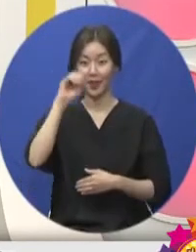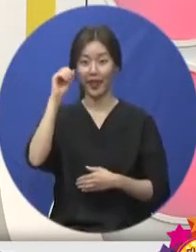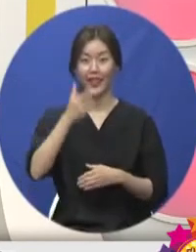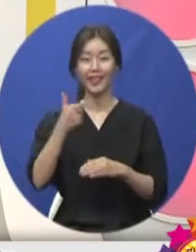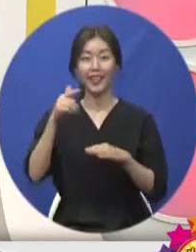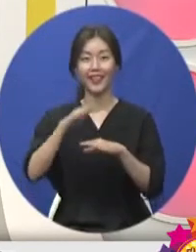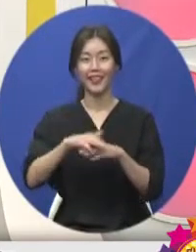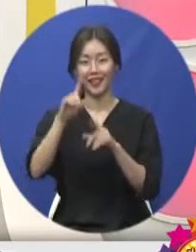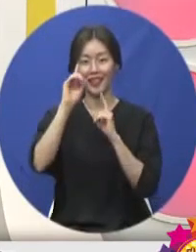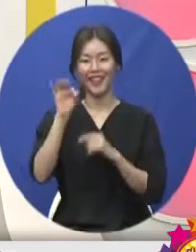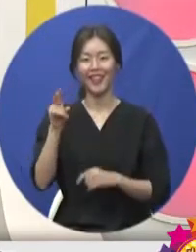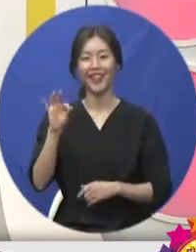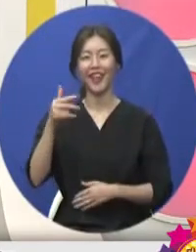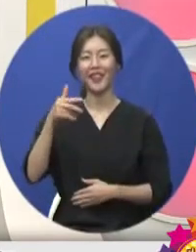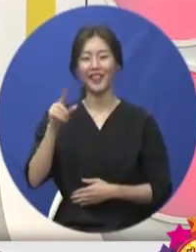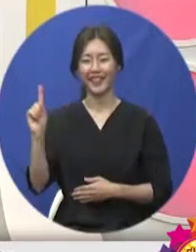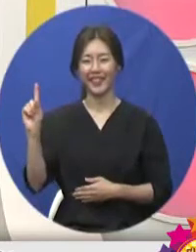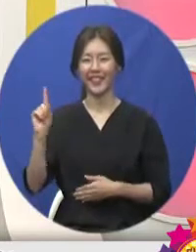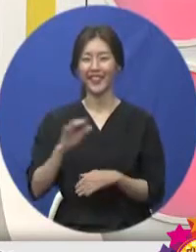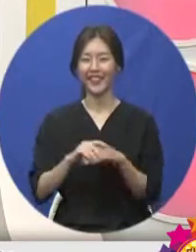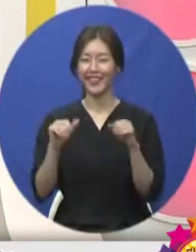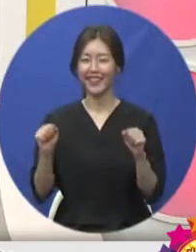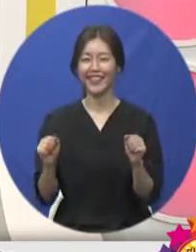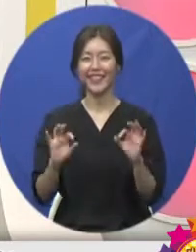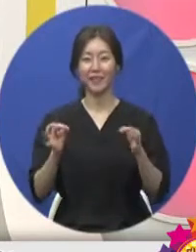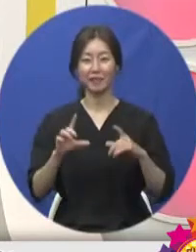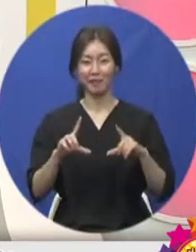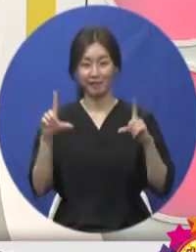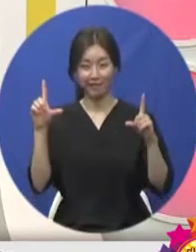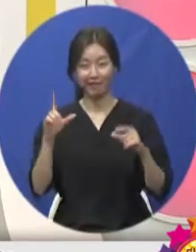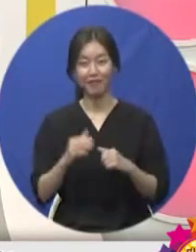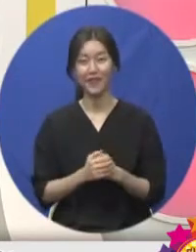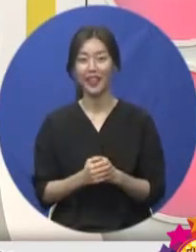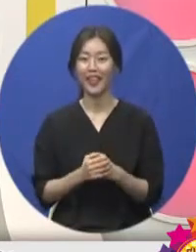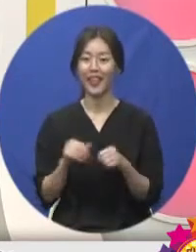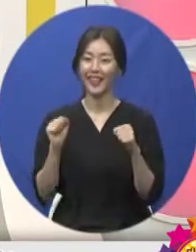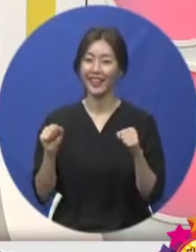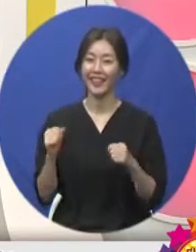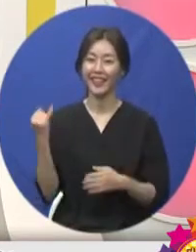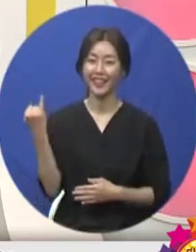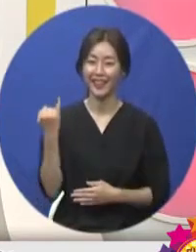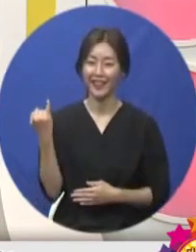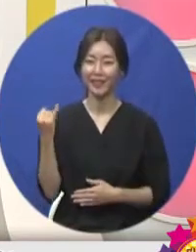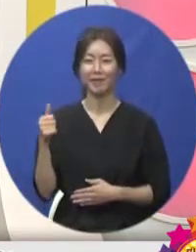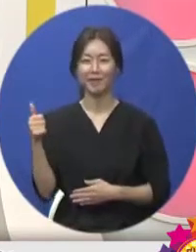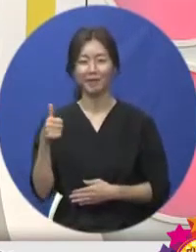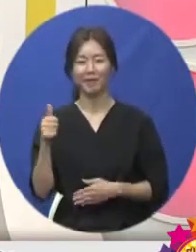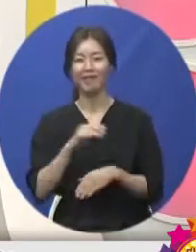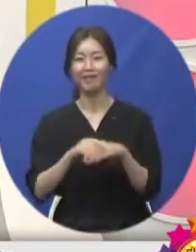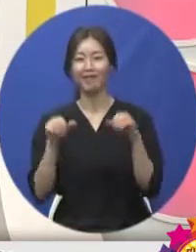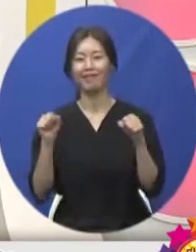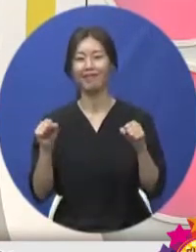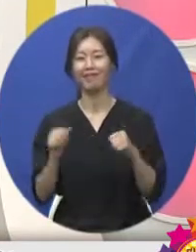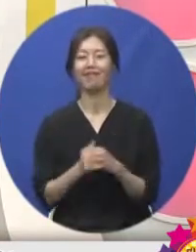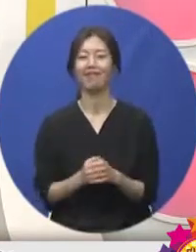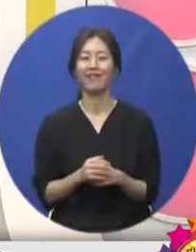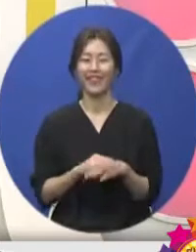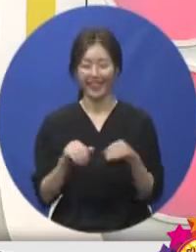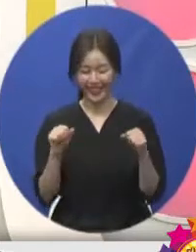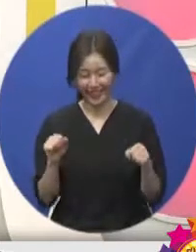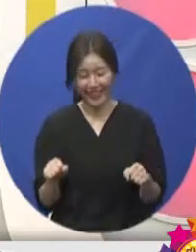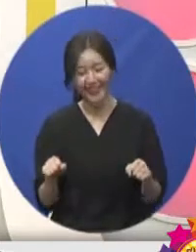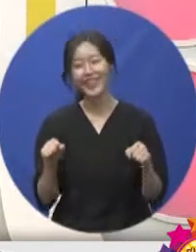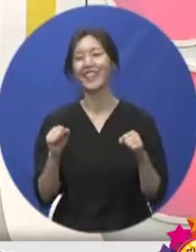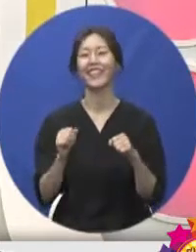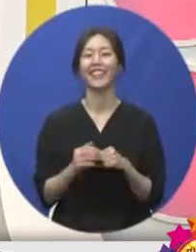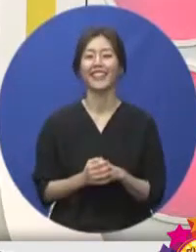우리 이영자님이시네. 우리 금요일이에요. 이영자님. 안녕하세요. 여정인 씨, 이보영 씨, 안녕하세요. 안녕하신가요? 네,